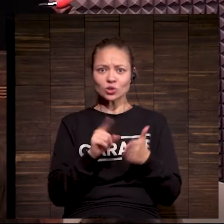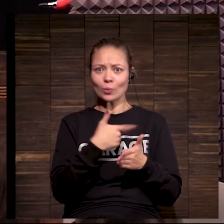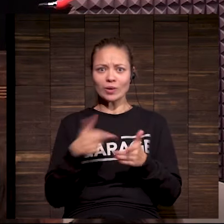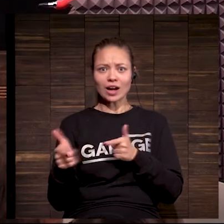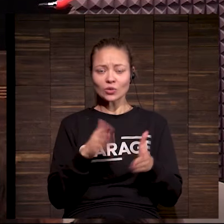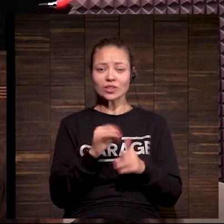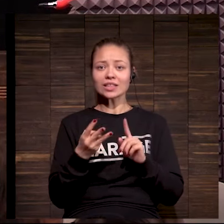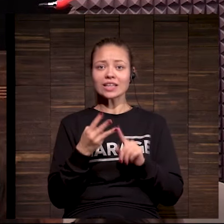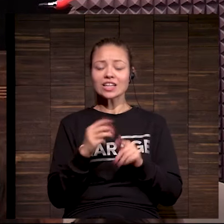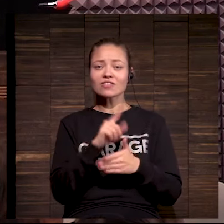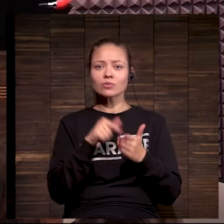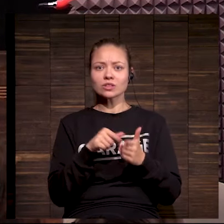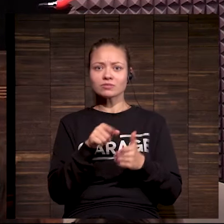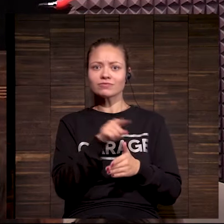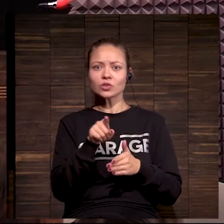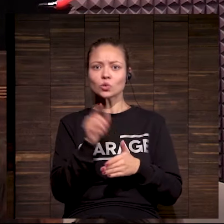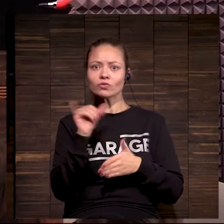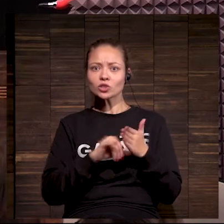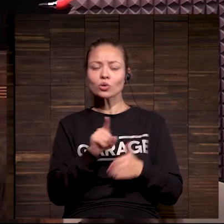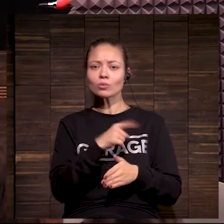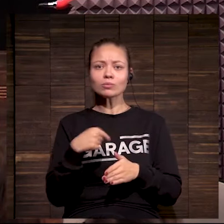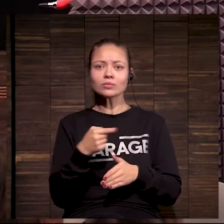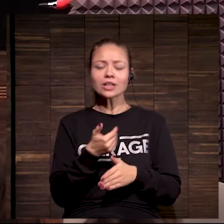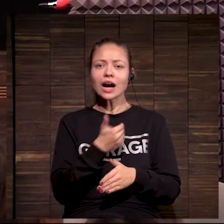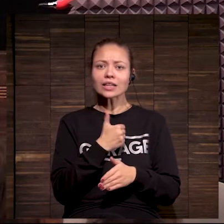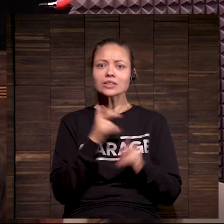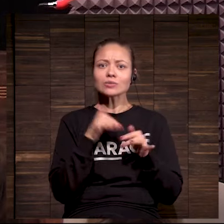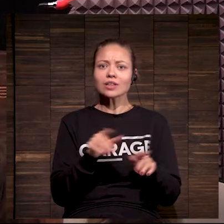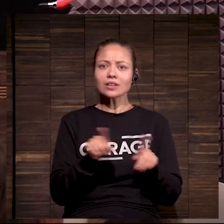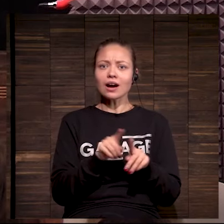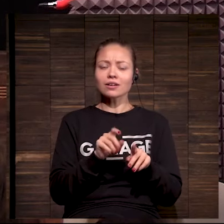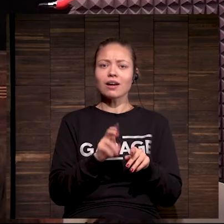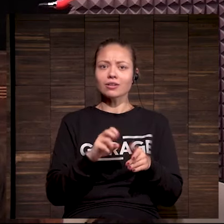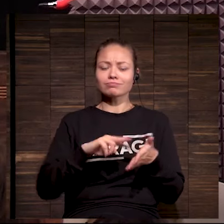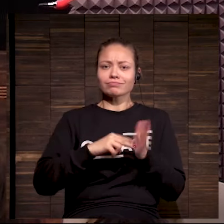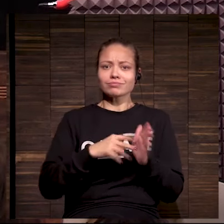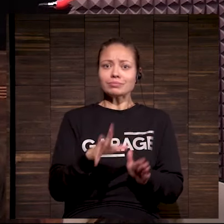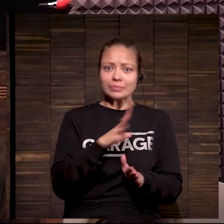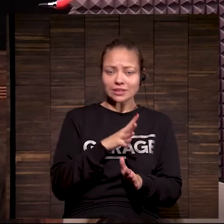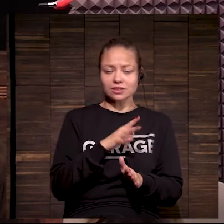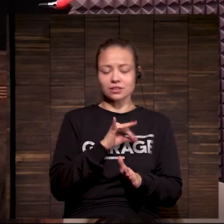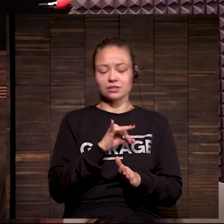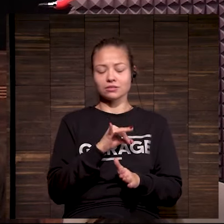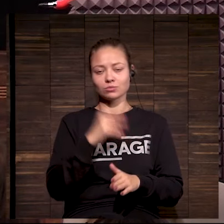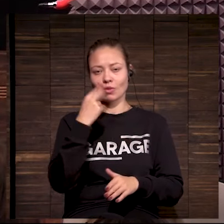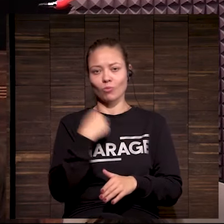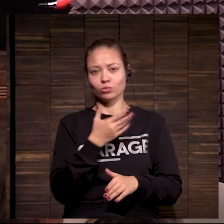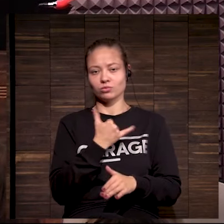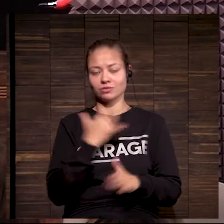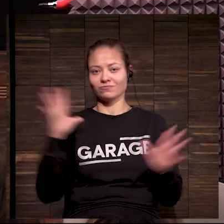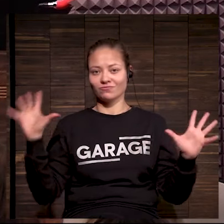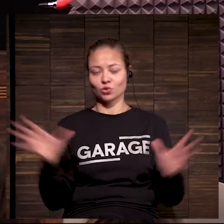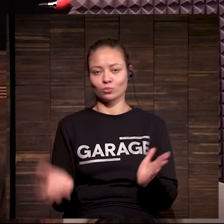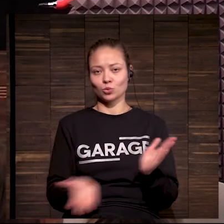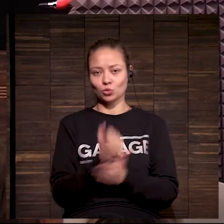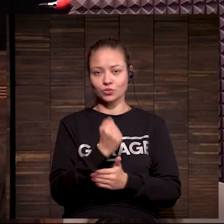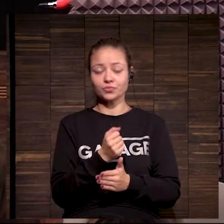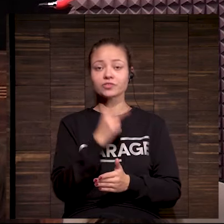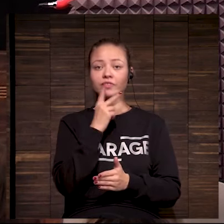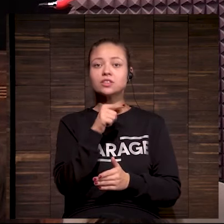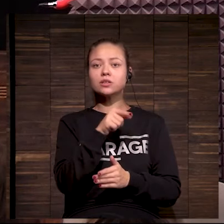3 про свой уверена что мы хотим делать так как запланирована но в итоге у нас все получилось на у бога как вы видите тут также